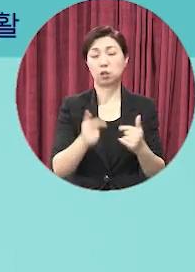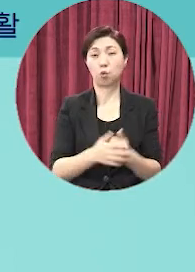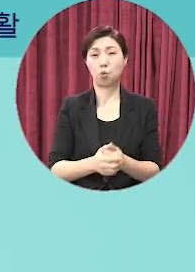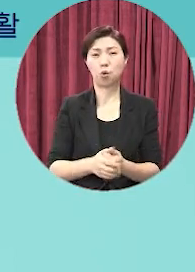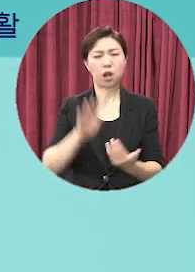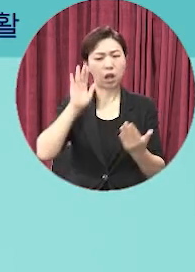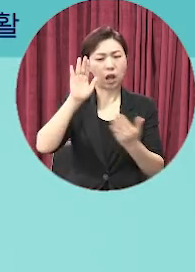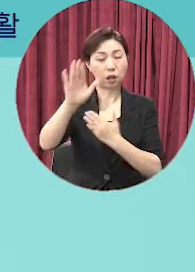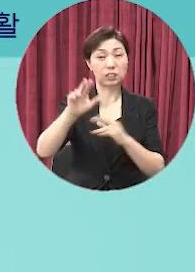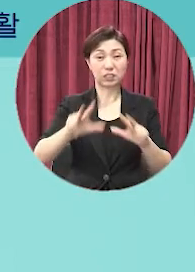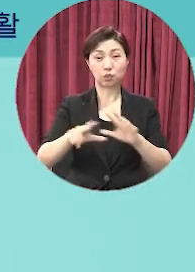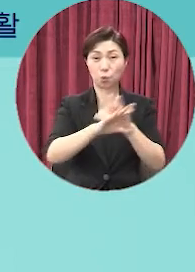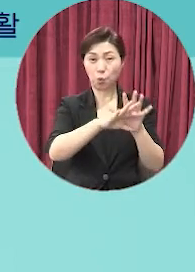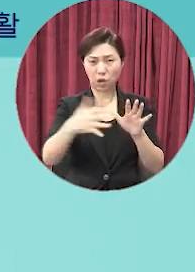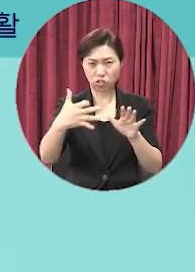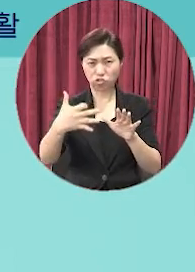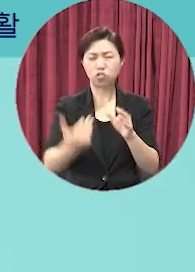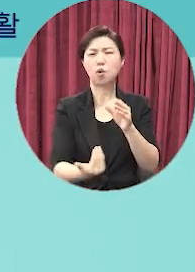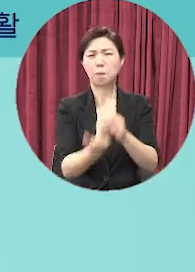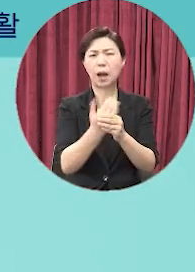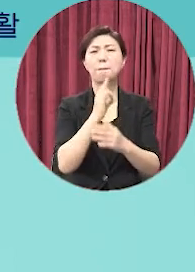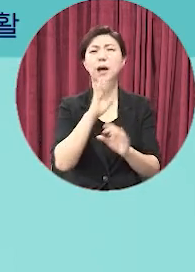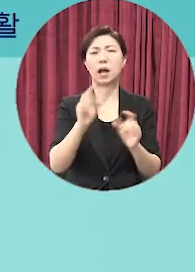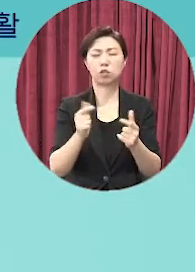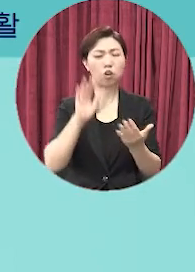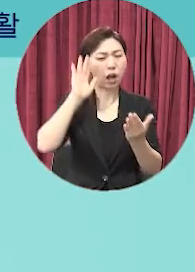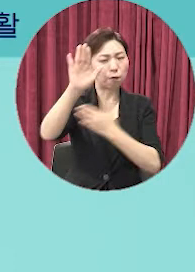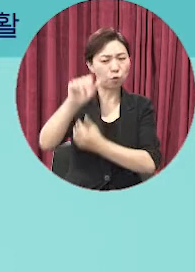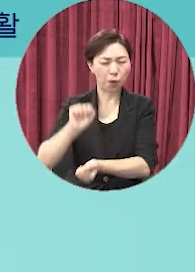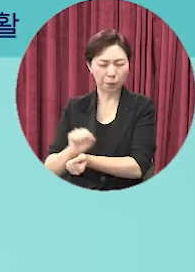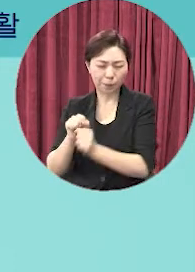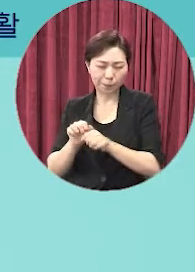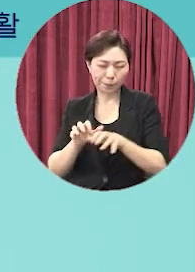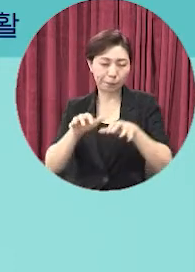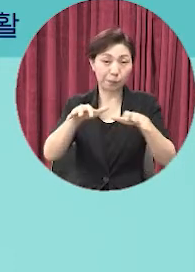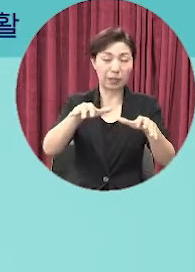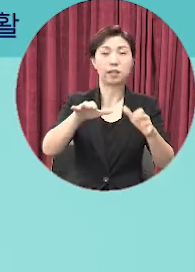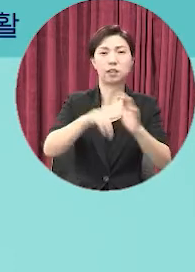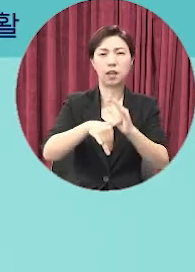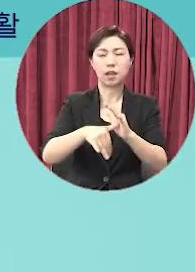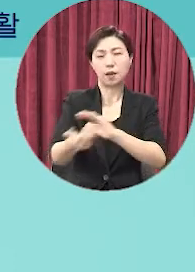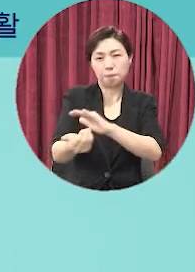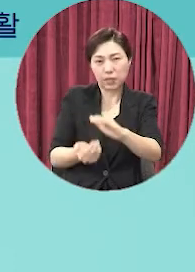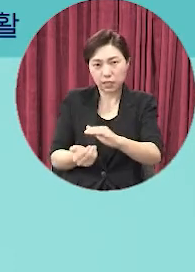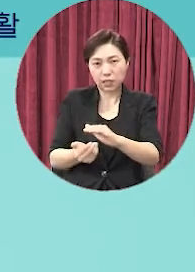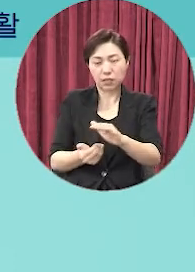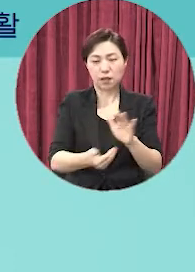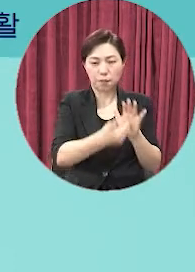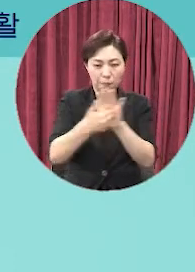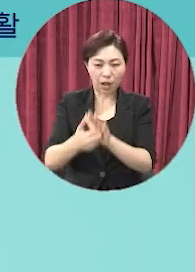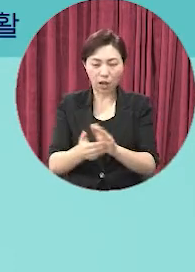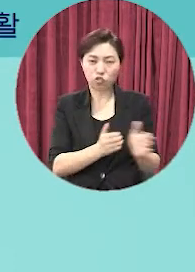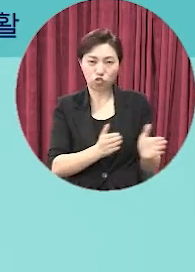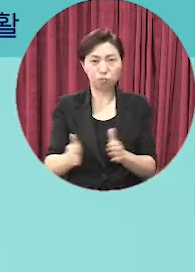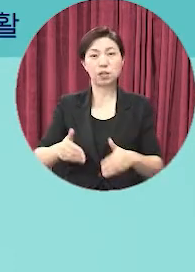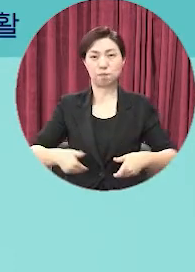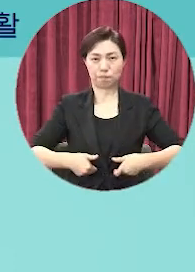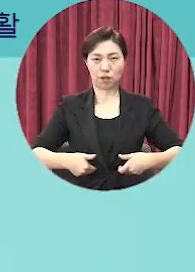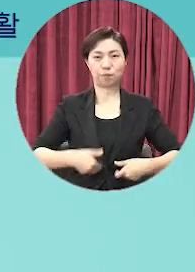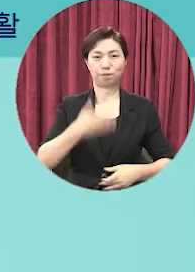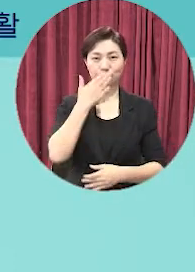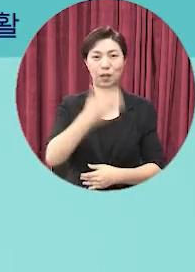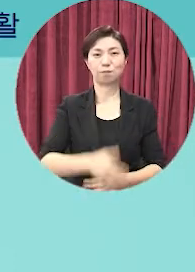올지 모르는 또 다른 감염병 위기 상황에도 우리가 충분히 대비할 수 있는 그런 기관이 될 것이라고 생각합니다.